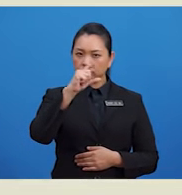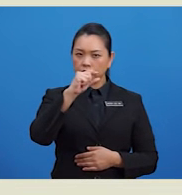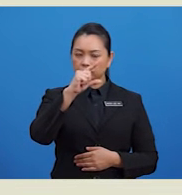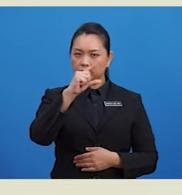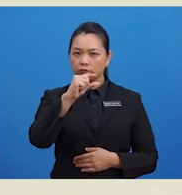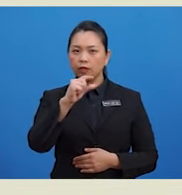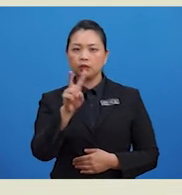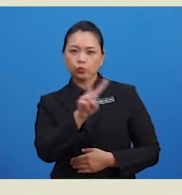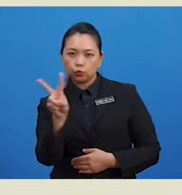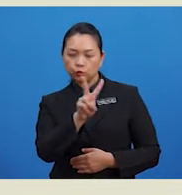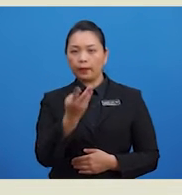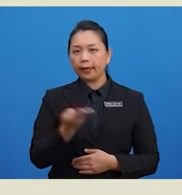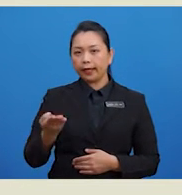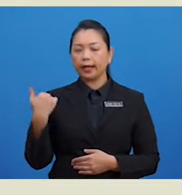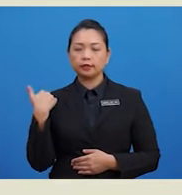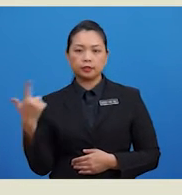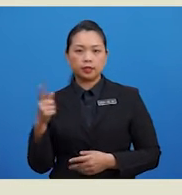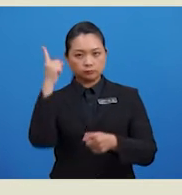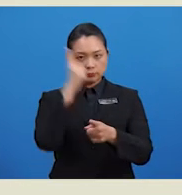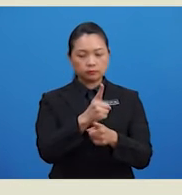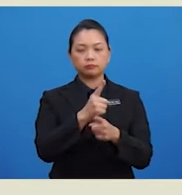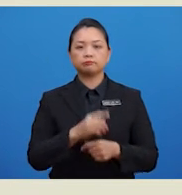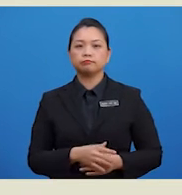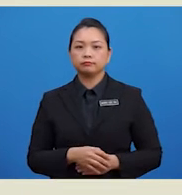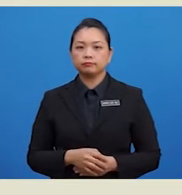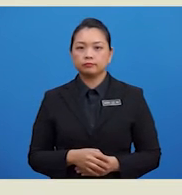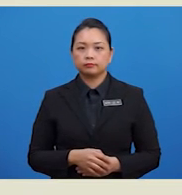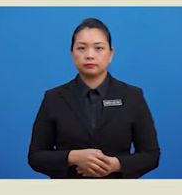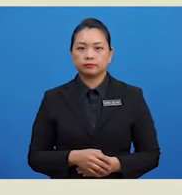kedua-dua bahan fumigasi adalah tepat.